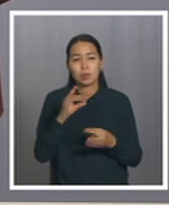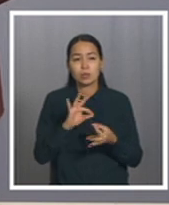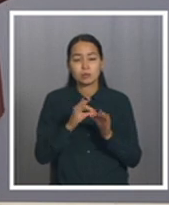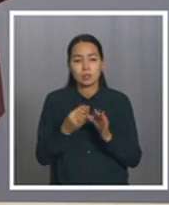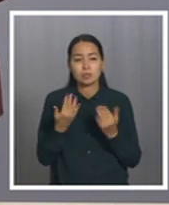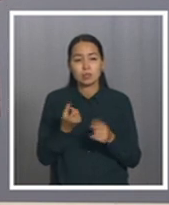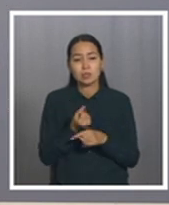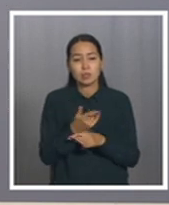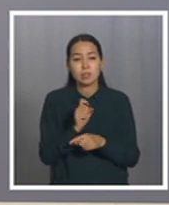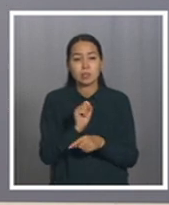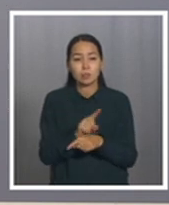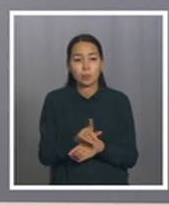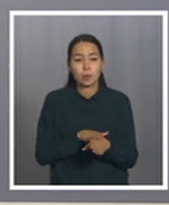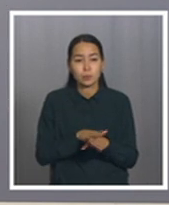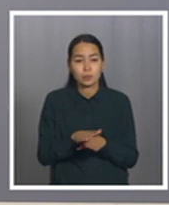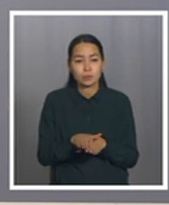тапсырмаларына көшейік.